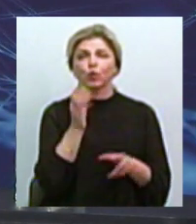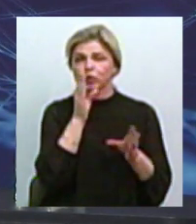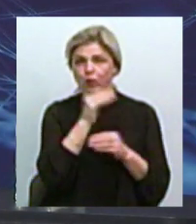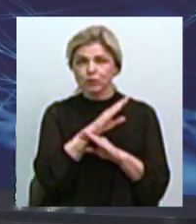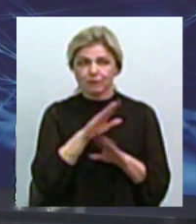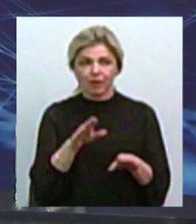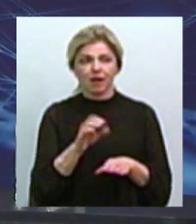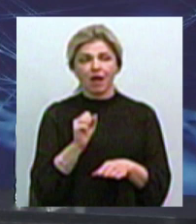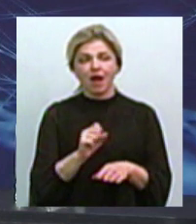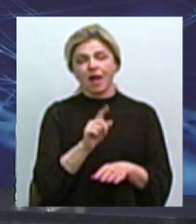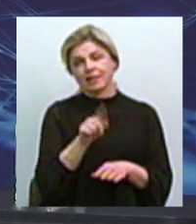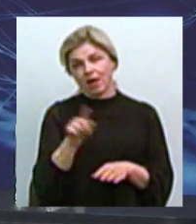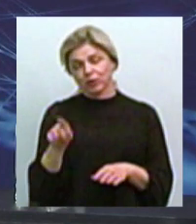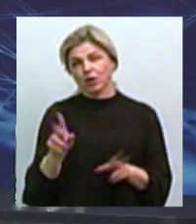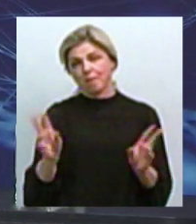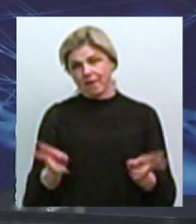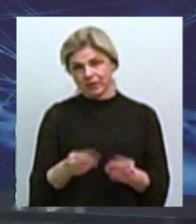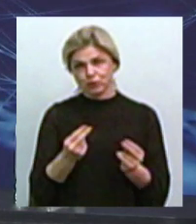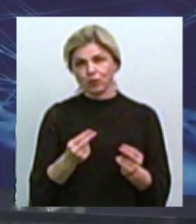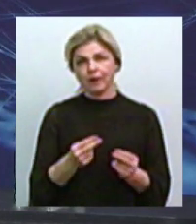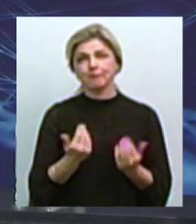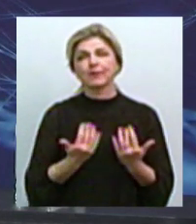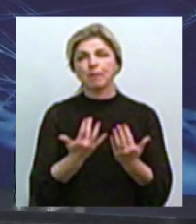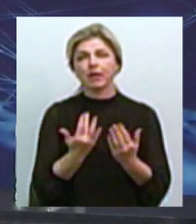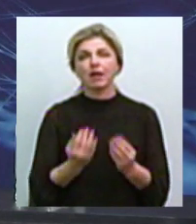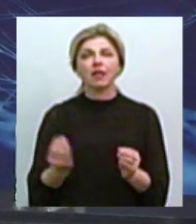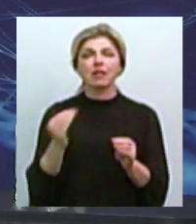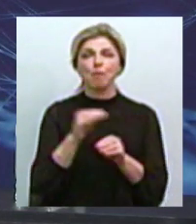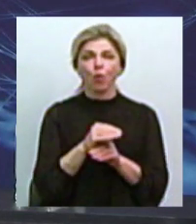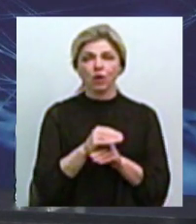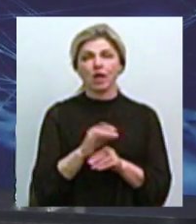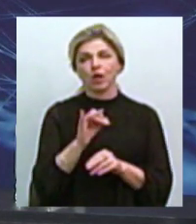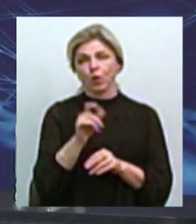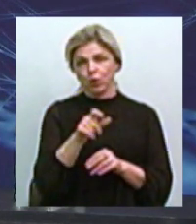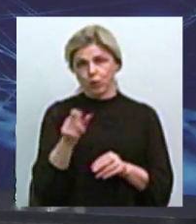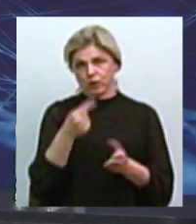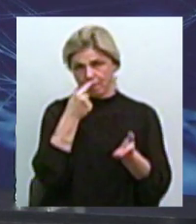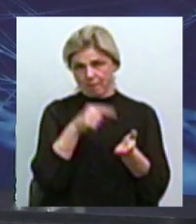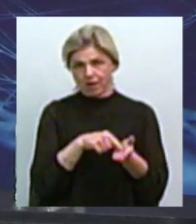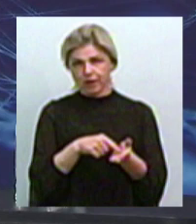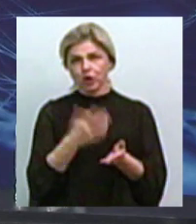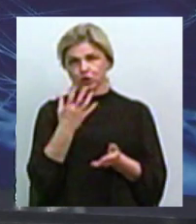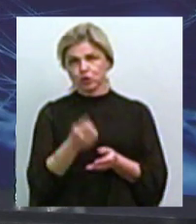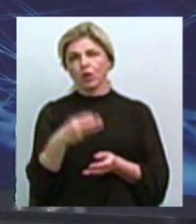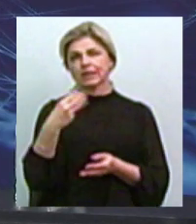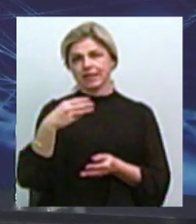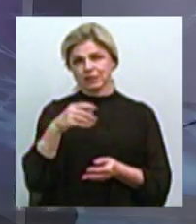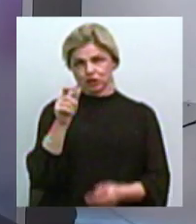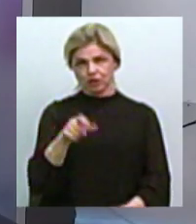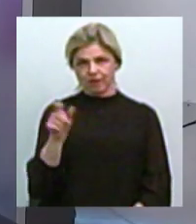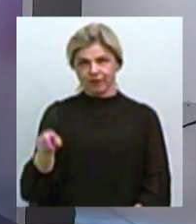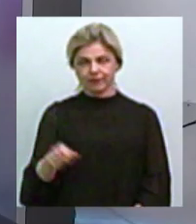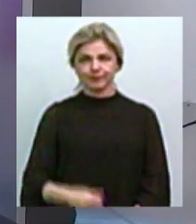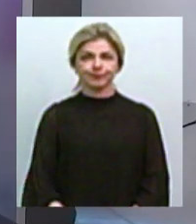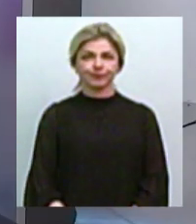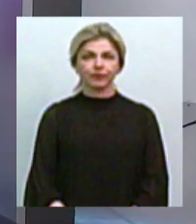Но некоторым в этом раз повезло, мы набирали добор, и то есть люди даже попали еще там 30 человек лишних. Татьяна,